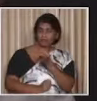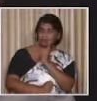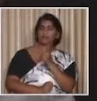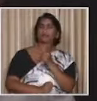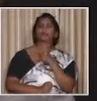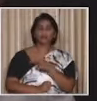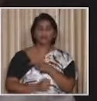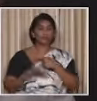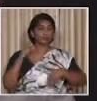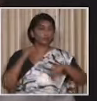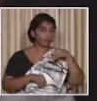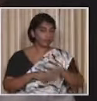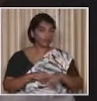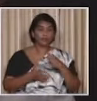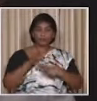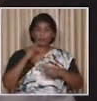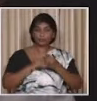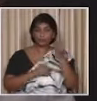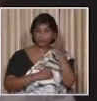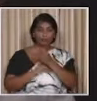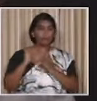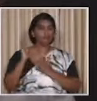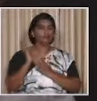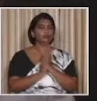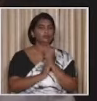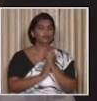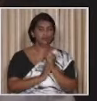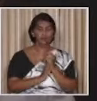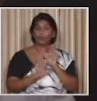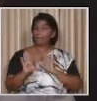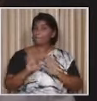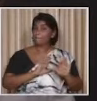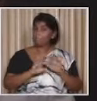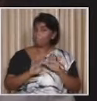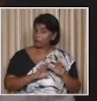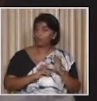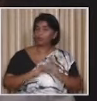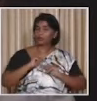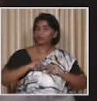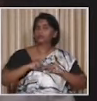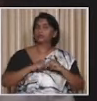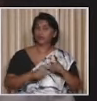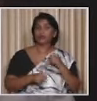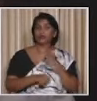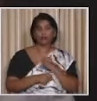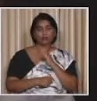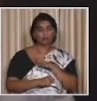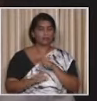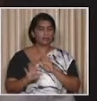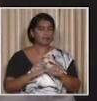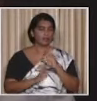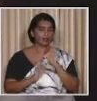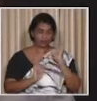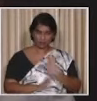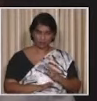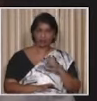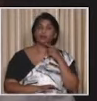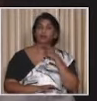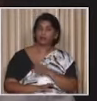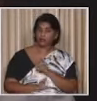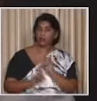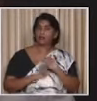කළා ඡන්දදායකයාට ඡන්දේ දීමේ අයිතිය පාලනය කිරීමේ ක්‍රියාවලිය රජ විසින් පාලනය කළ යුතුව තිබෙනවා